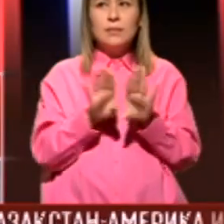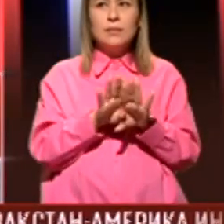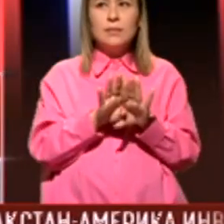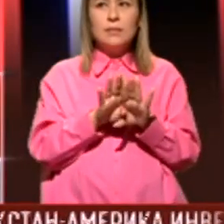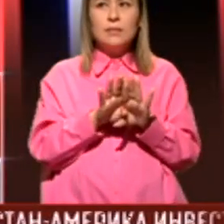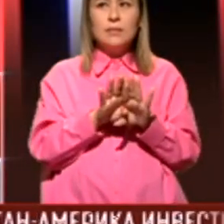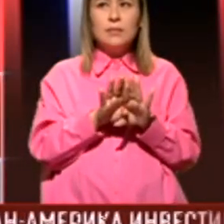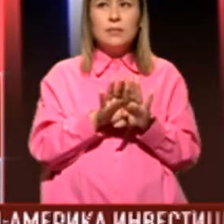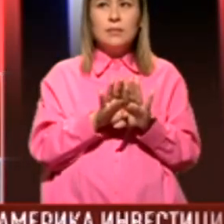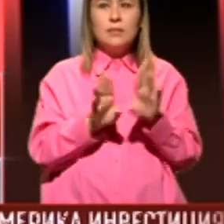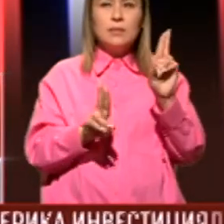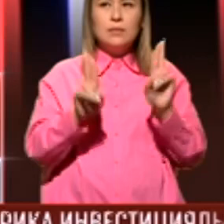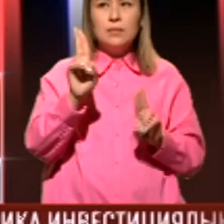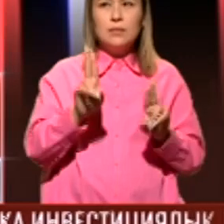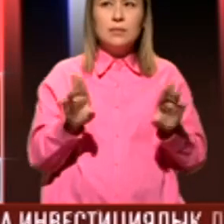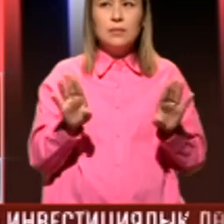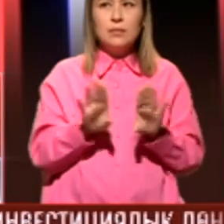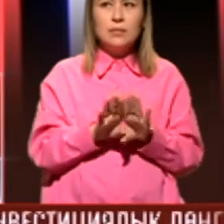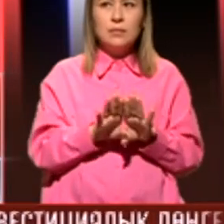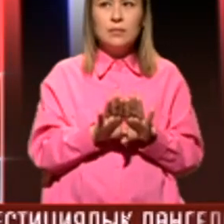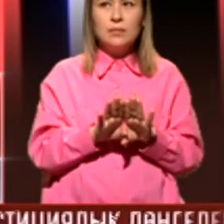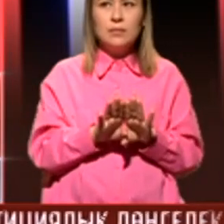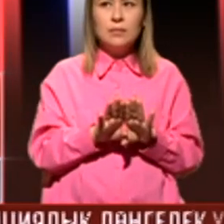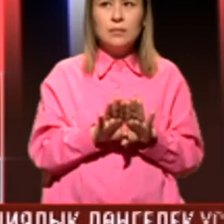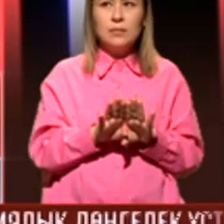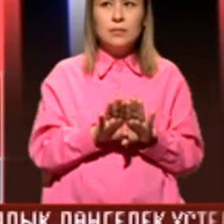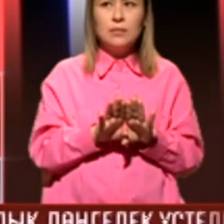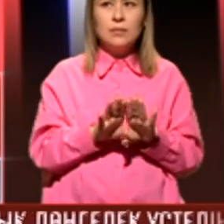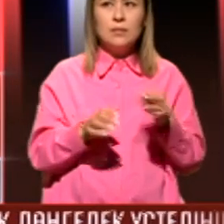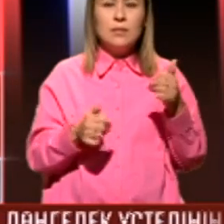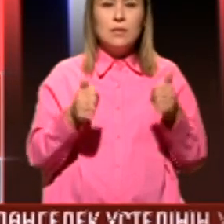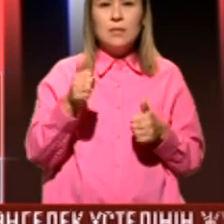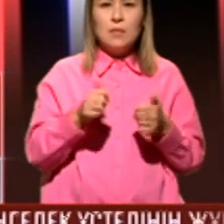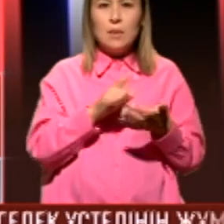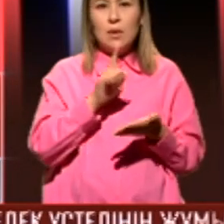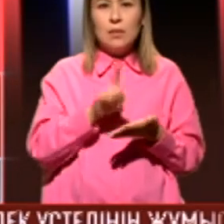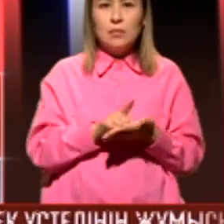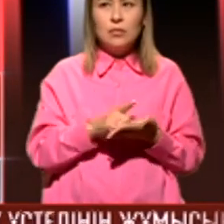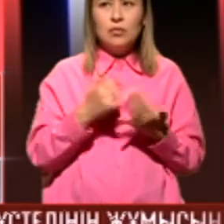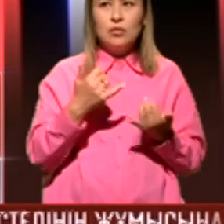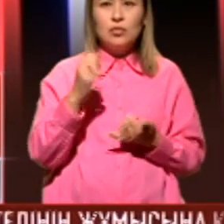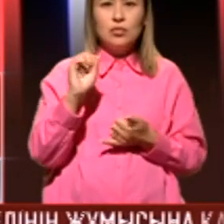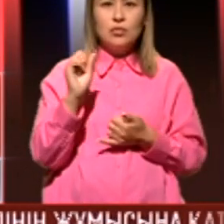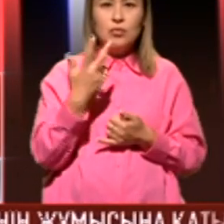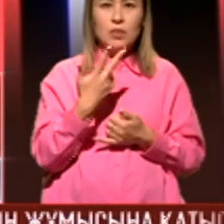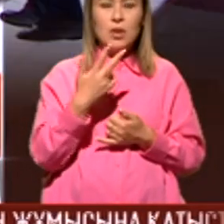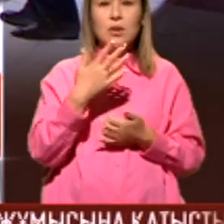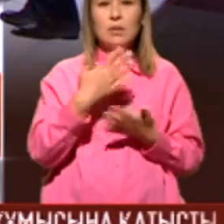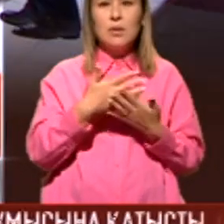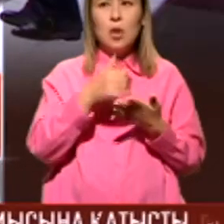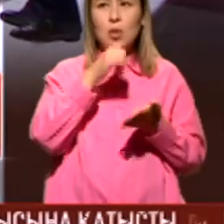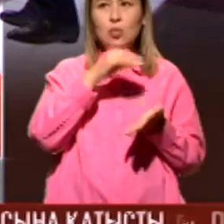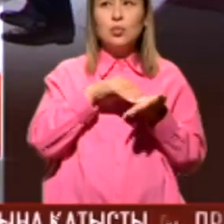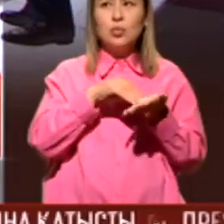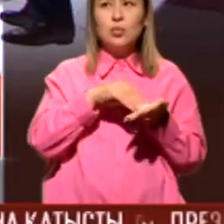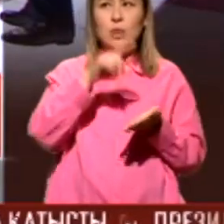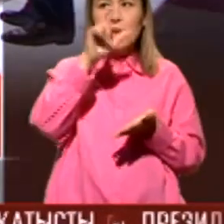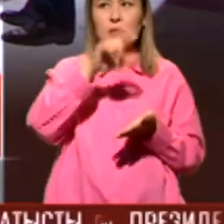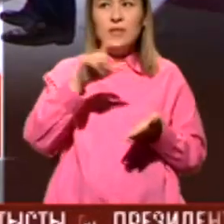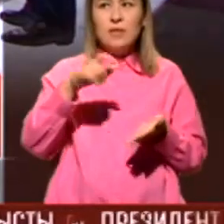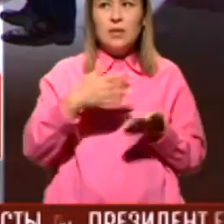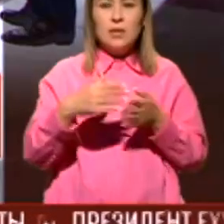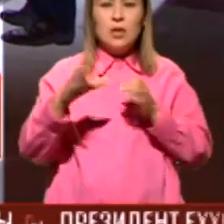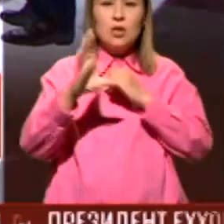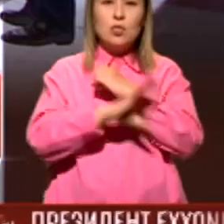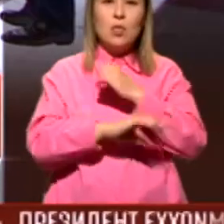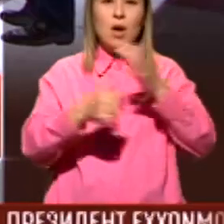мысалы, соғыстың тактикасы соған алып келіп тұр, салыстыруға. Амал жоқ басқа. Осында тұрған үш азамат журналистсіздер ғой, мынадай мысал айтайын. Соңғы мысал үшін 6